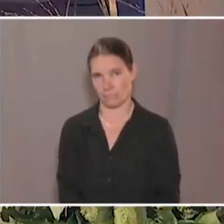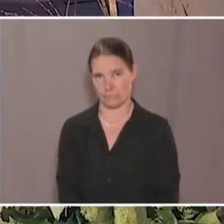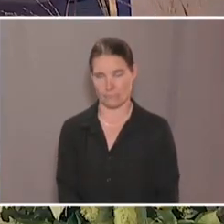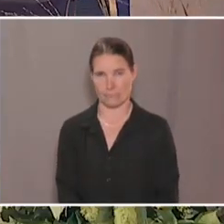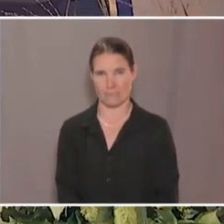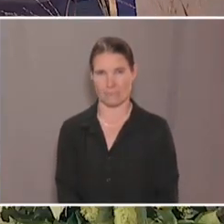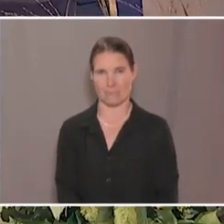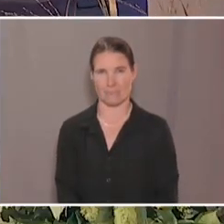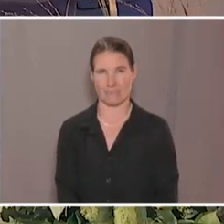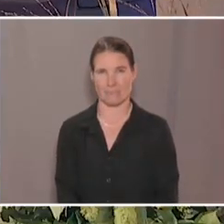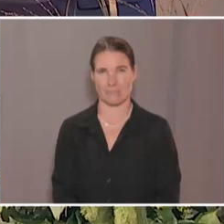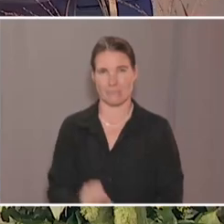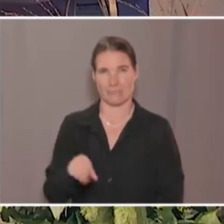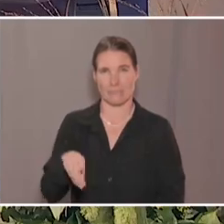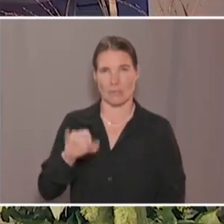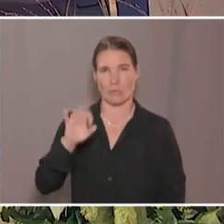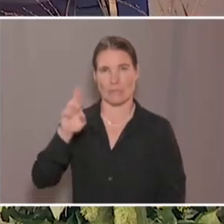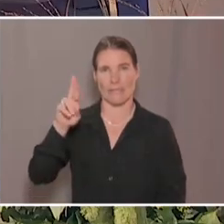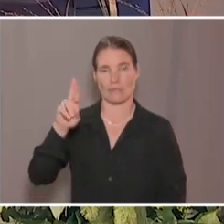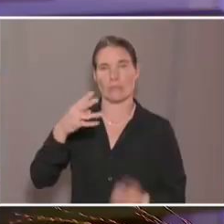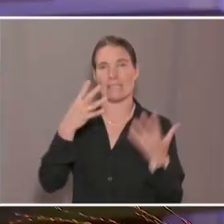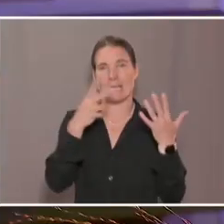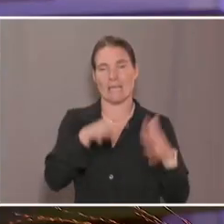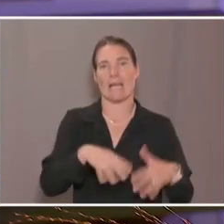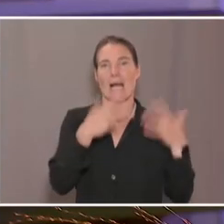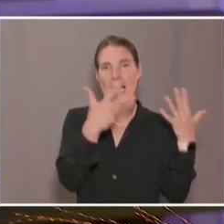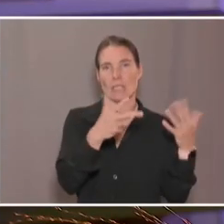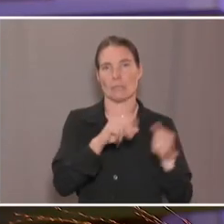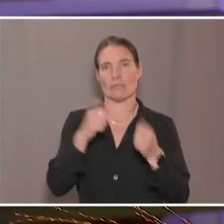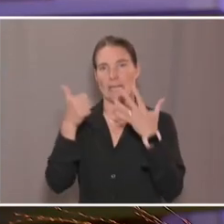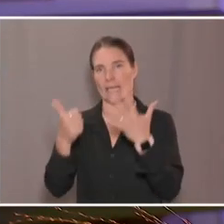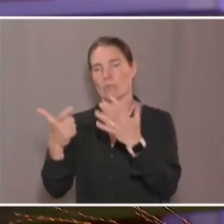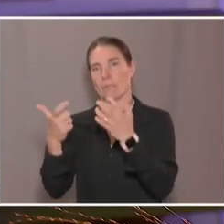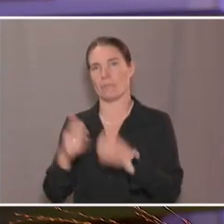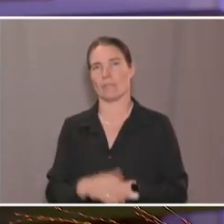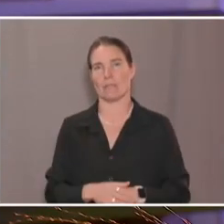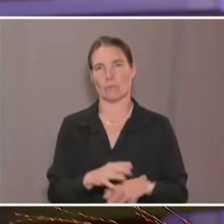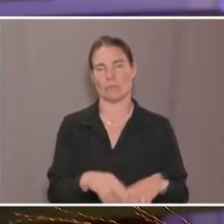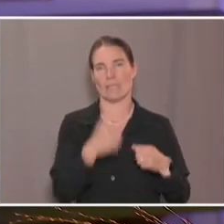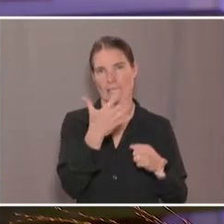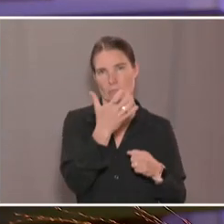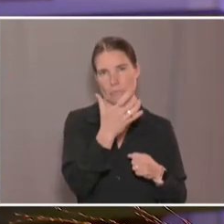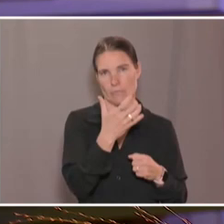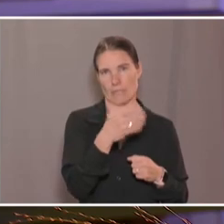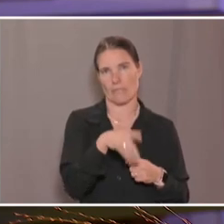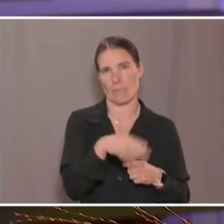Hans Beyer, 1908 bis 1971, seit 1951 Professor an der